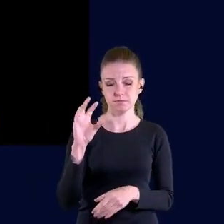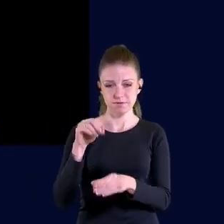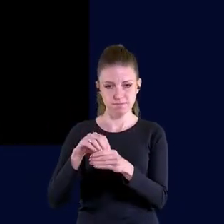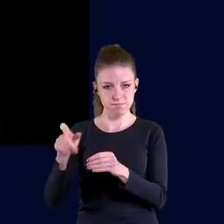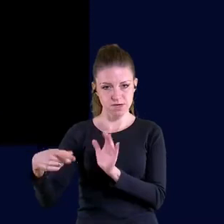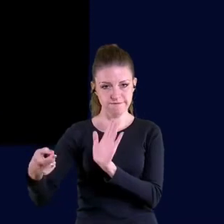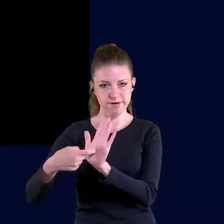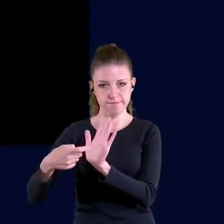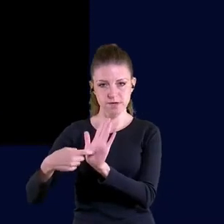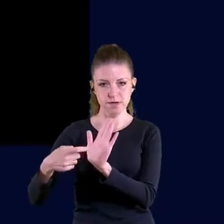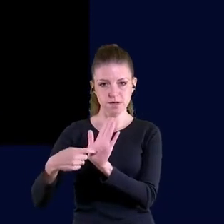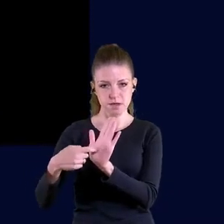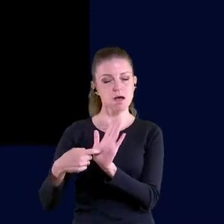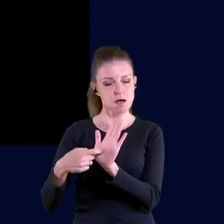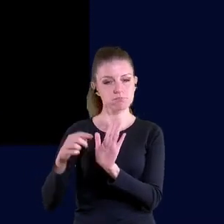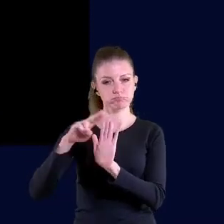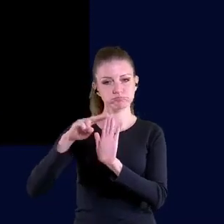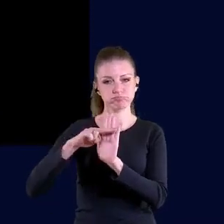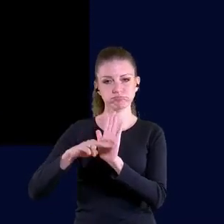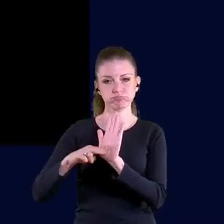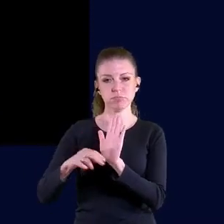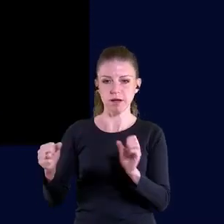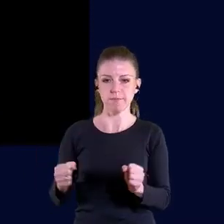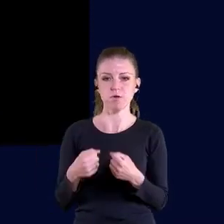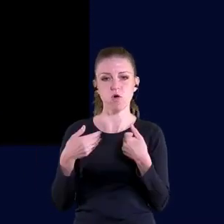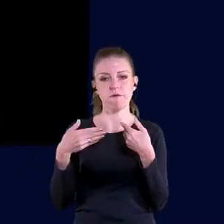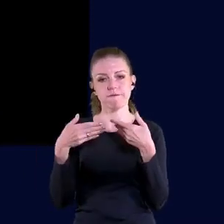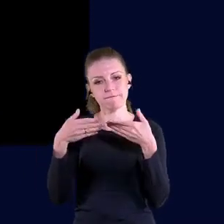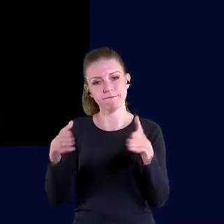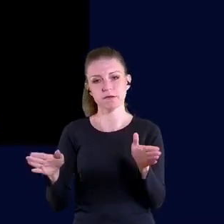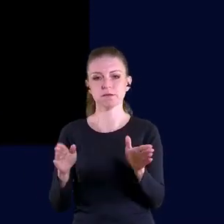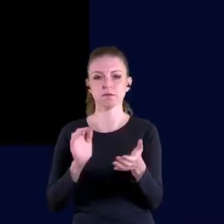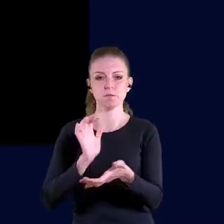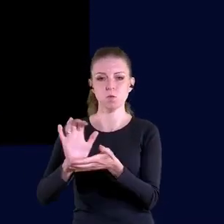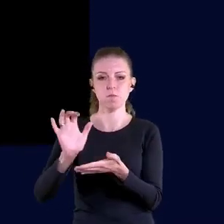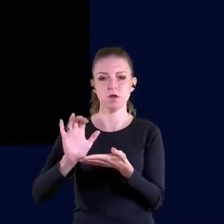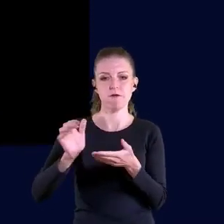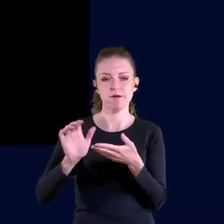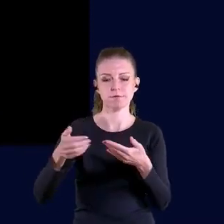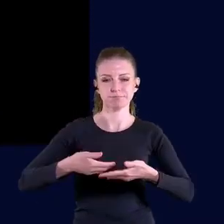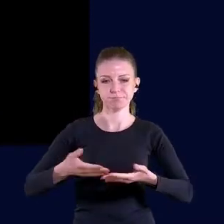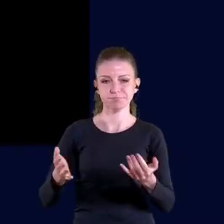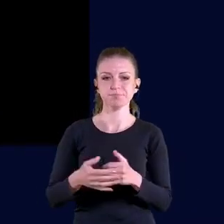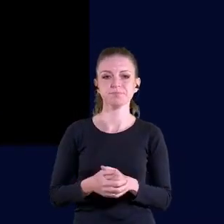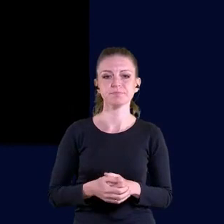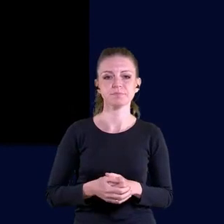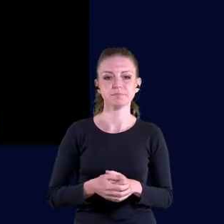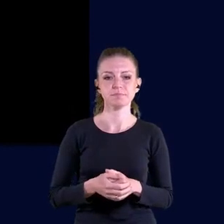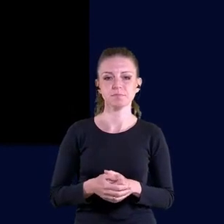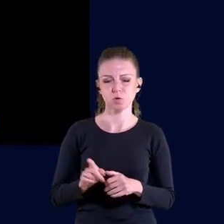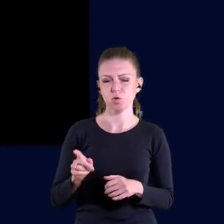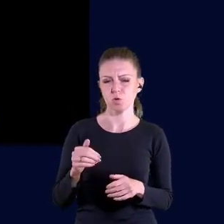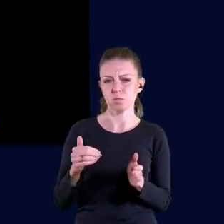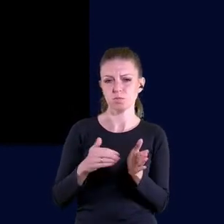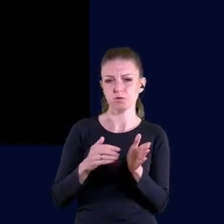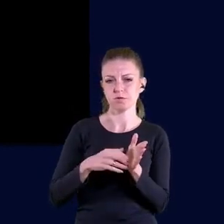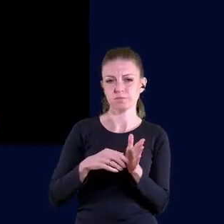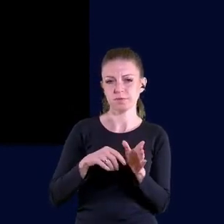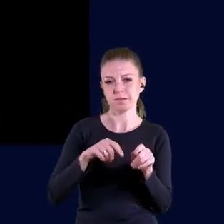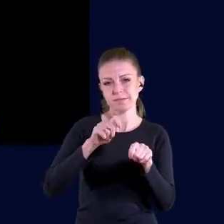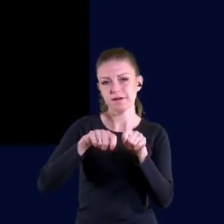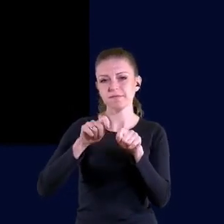co do publikowania otwartego i tutaj niezbędne jest monitorowanie czy wręcz mierzenie tutaj tego